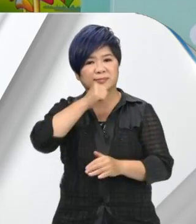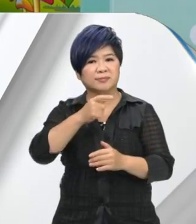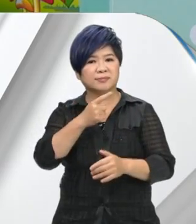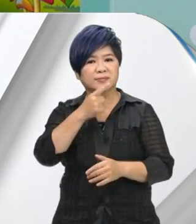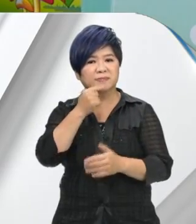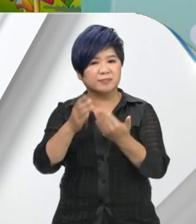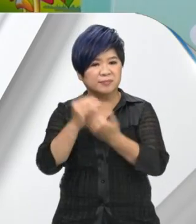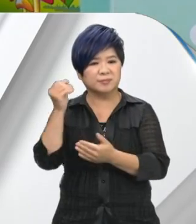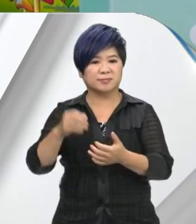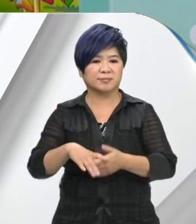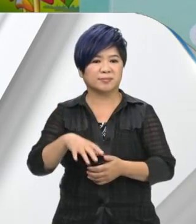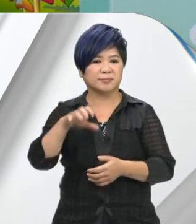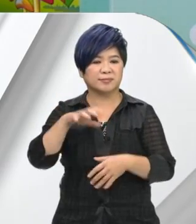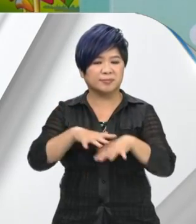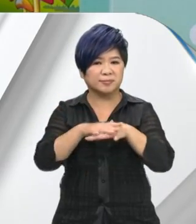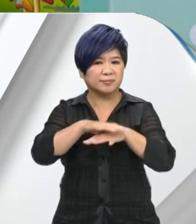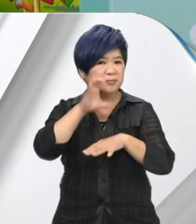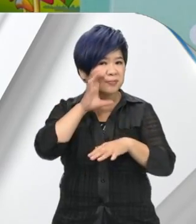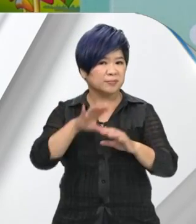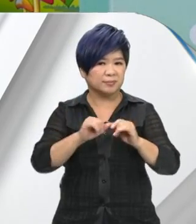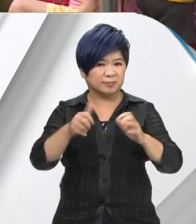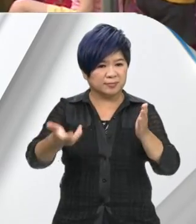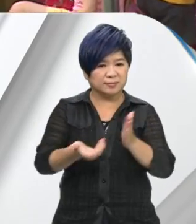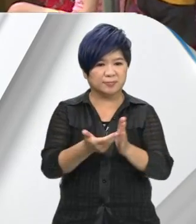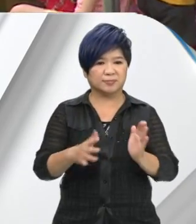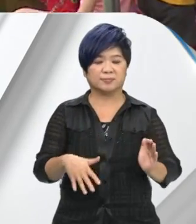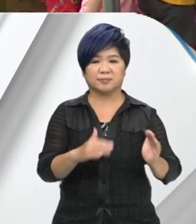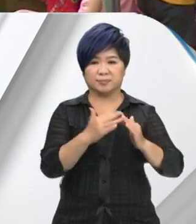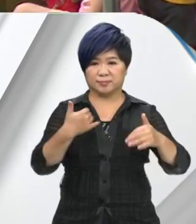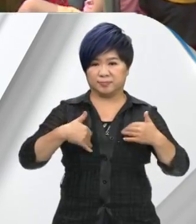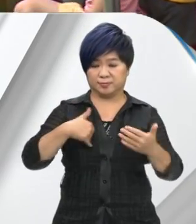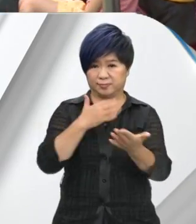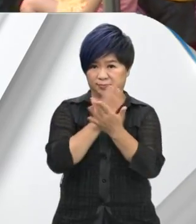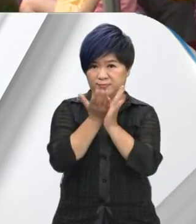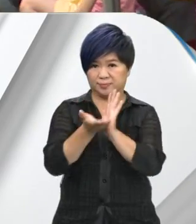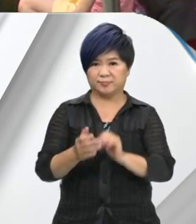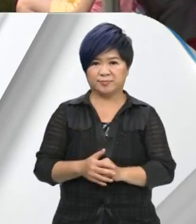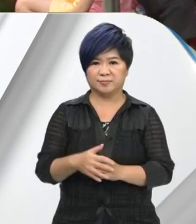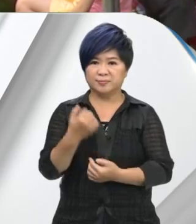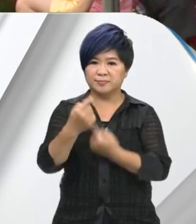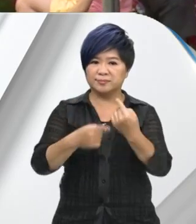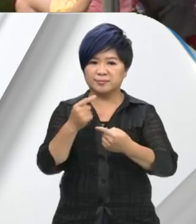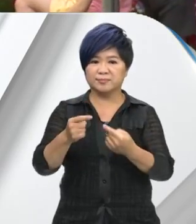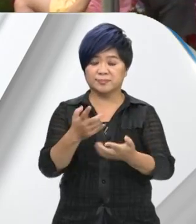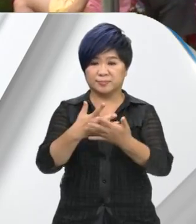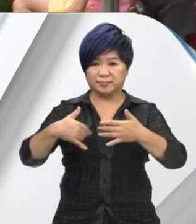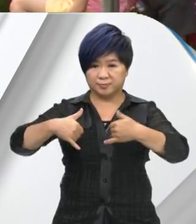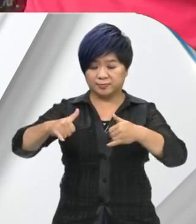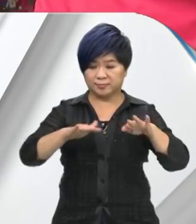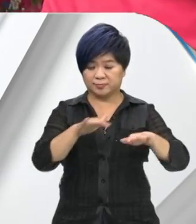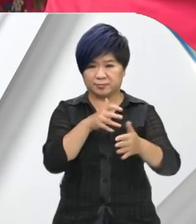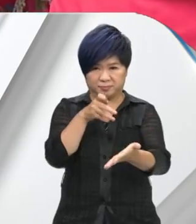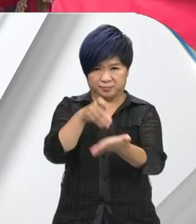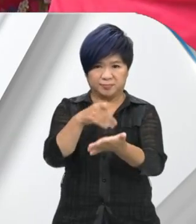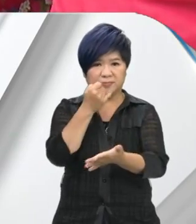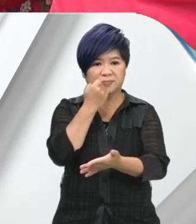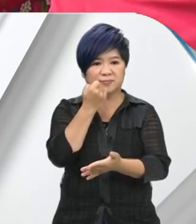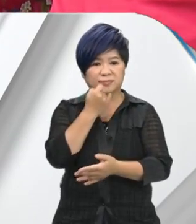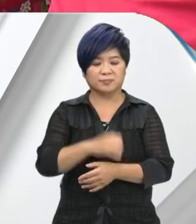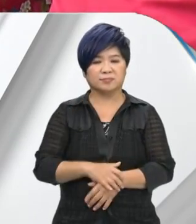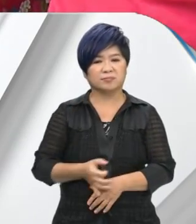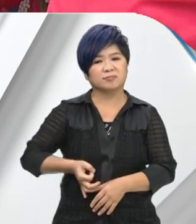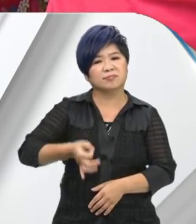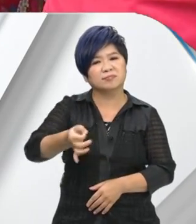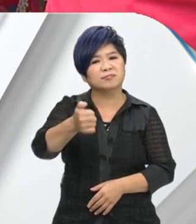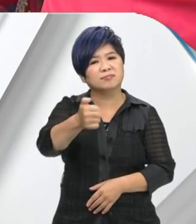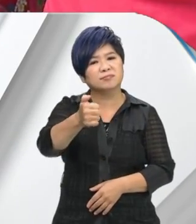还有锦泰沙坑，还有复兴茶行等等。 参加发通的民众系用名录同现场报名，那唔涉及买茶